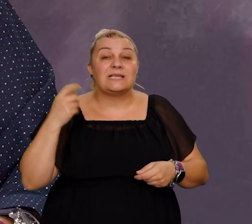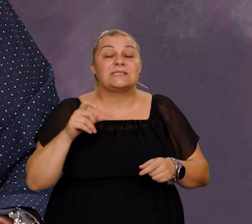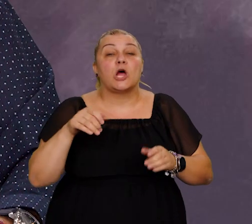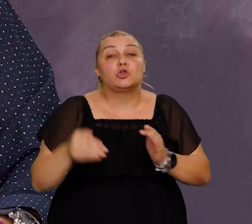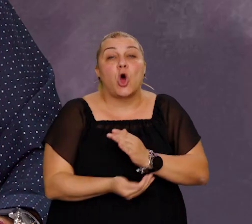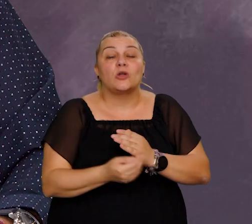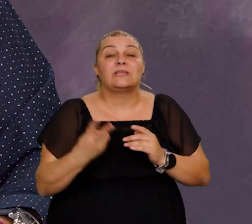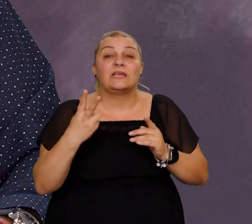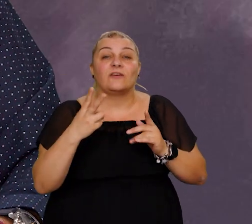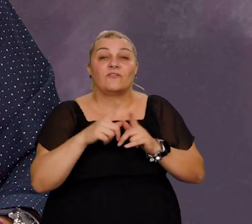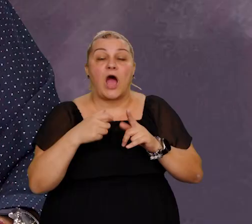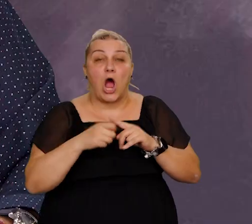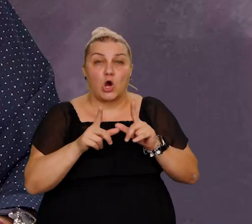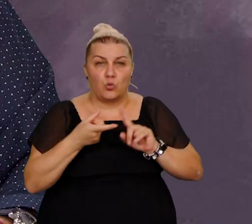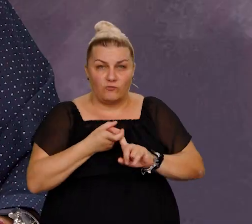Donjeg Vakufa.